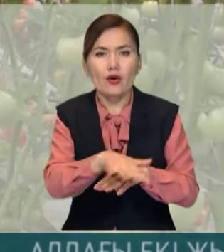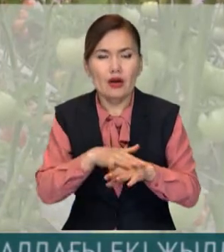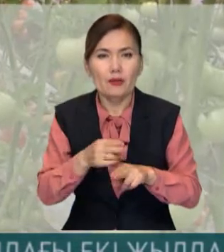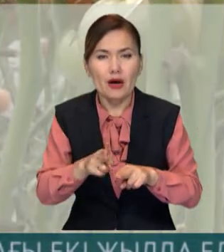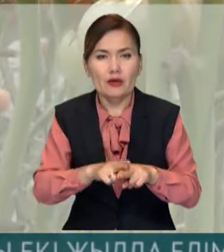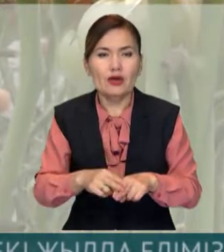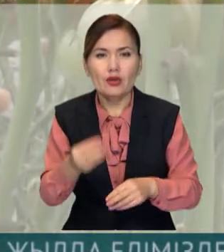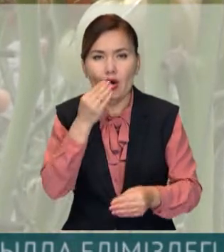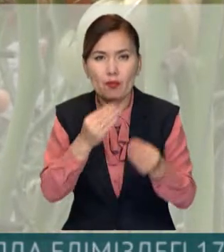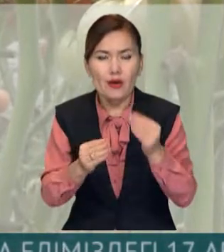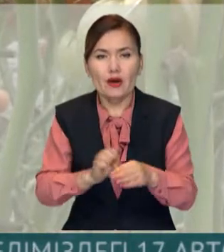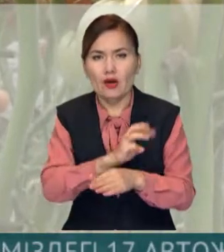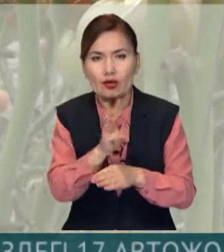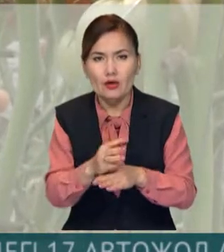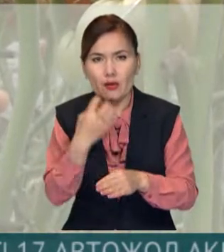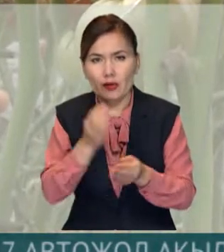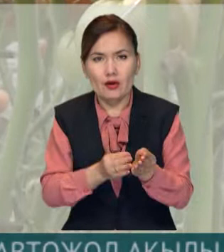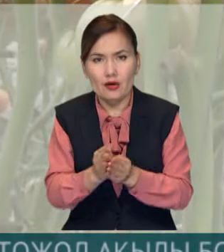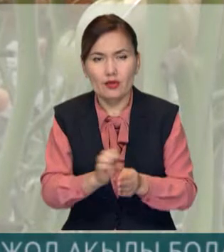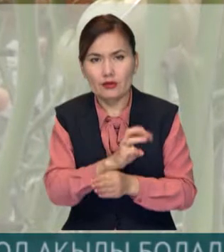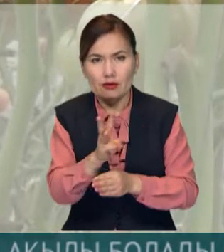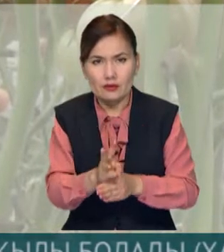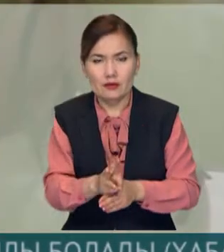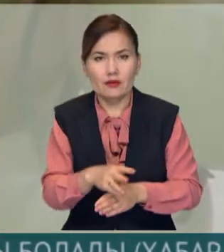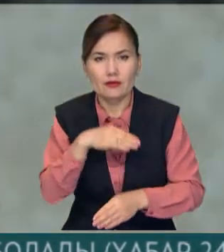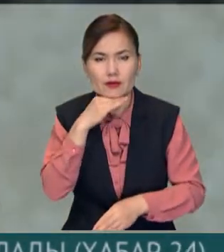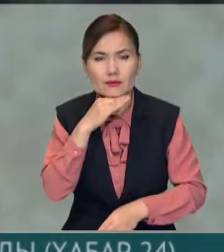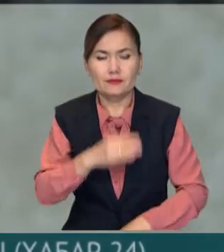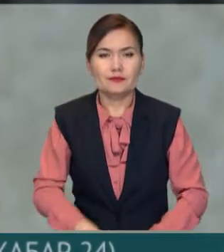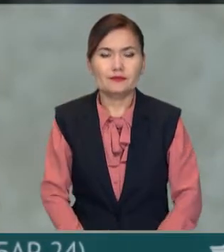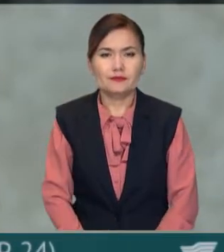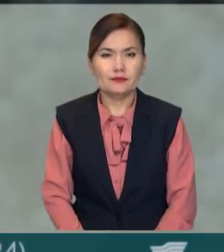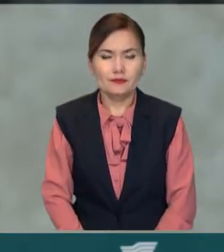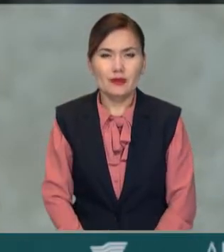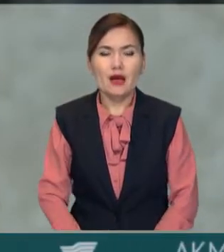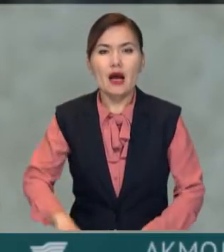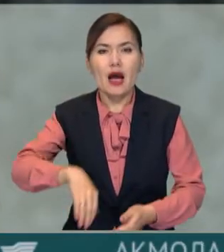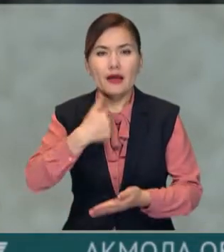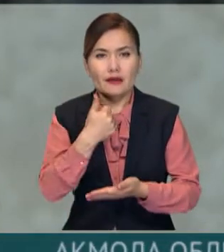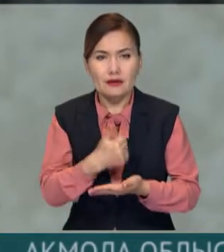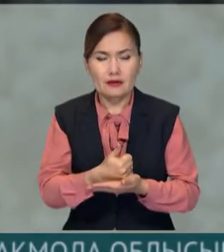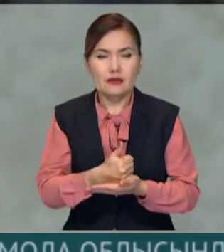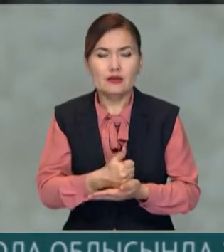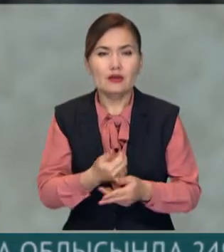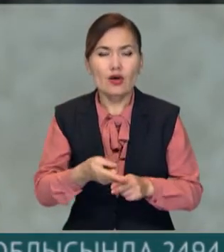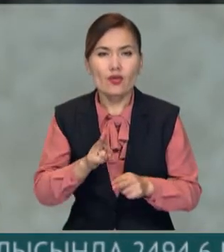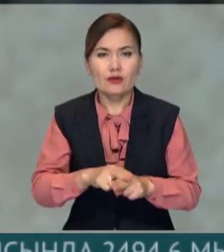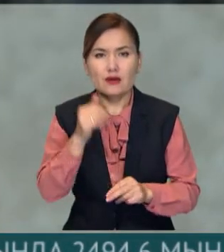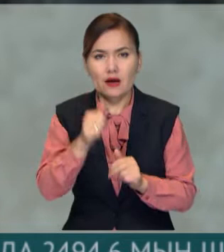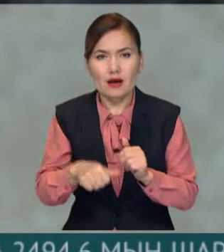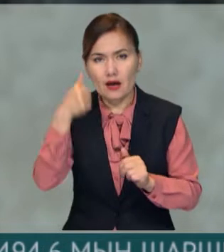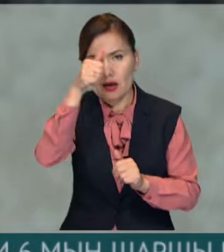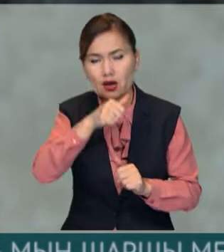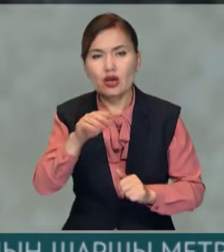сұранысының 70%-ке дейін қамтамасыз етуге жетеді. Негізінде бұл жерде жылына сол 400 тоннадан